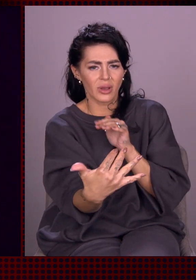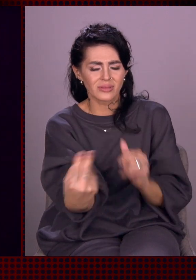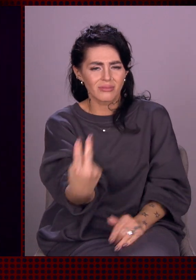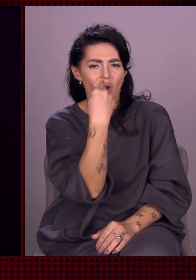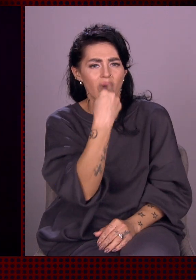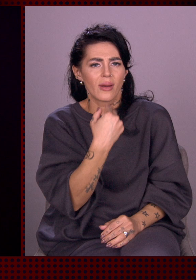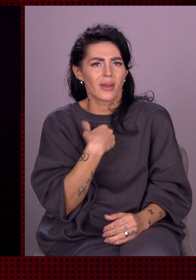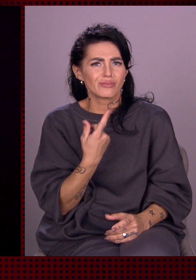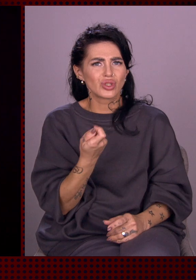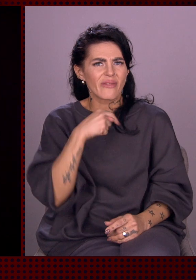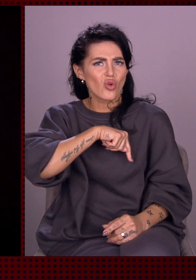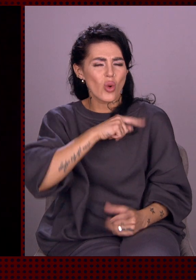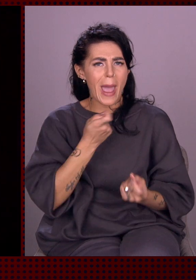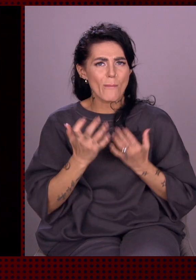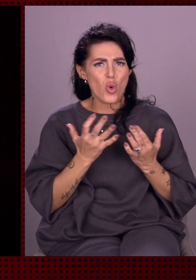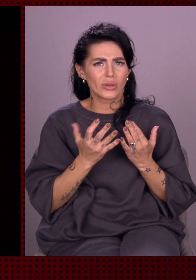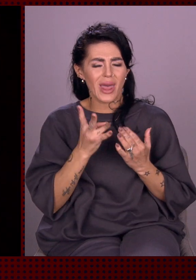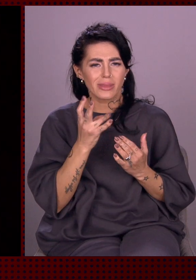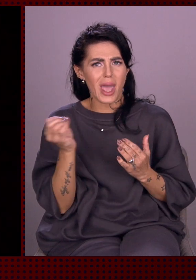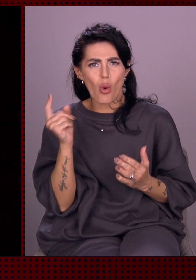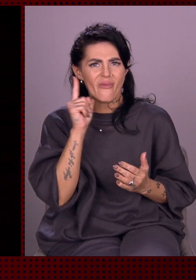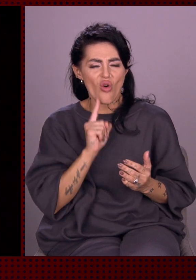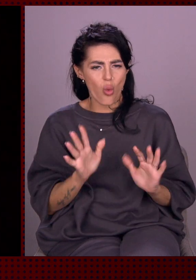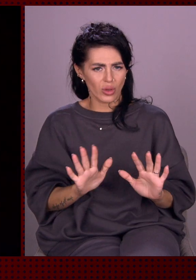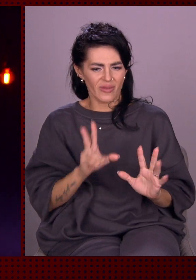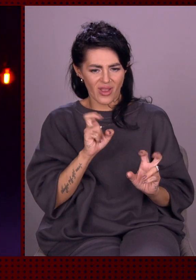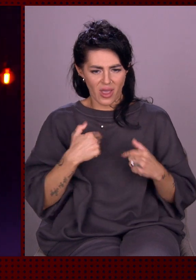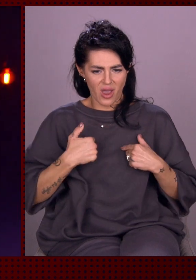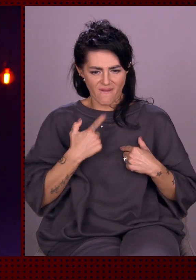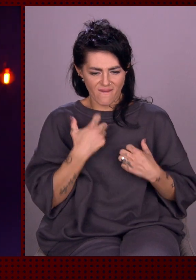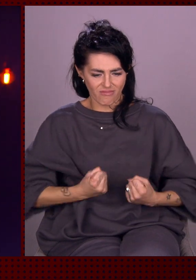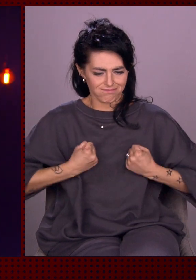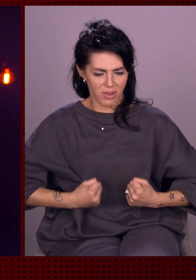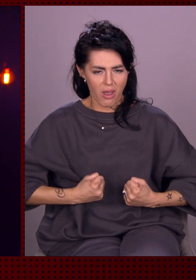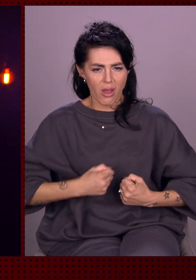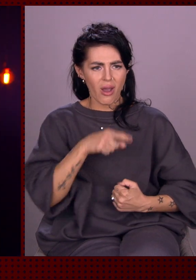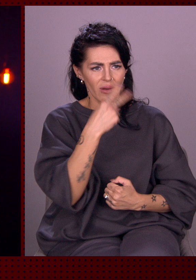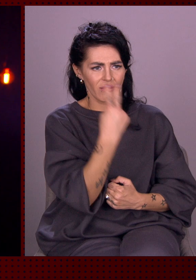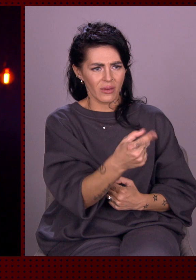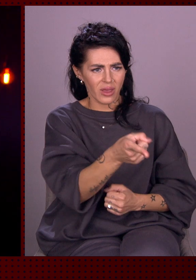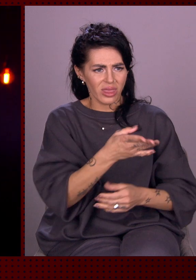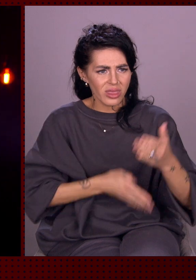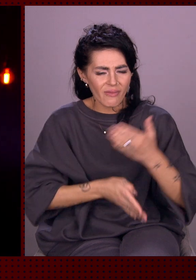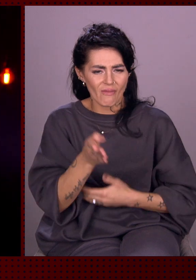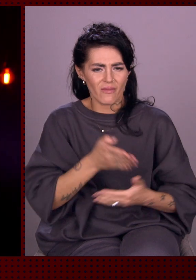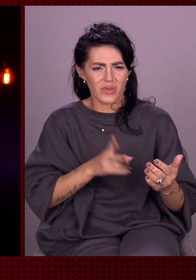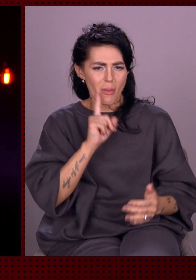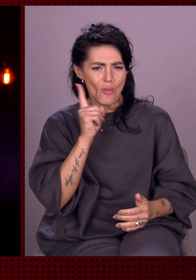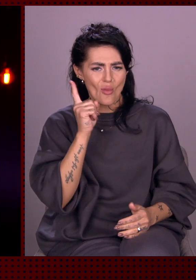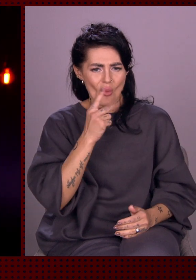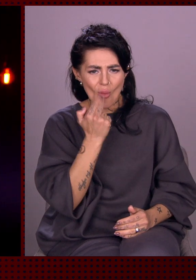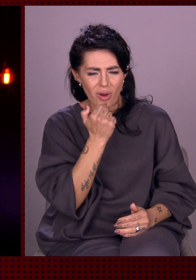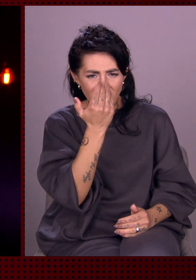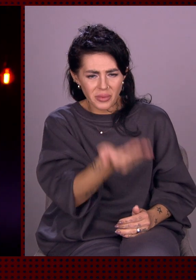емоційно некомфортно почував, тому що ти здоровий бугай. Тут хлопець сидить молодшого віку від тебе.